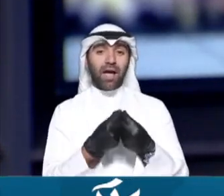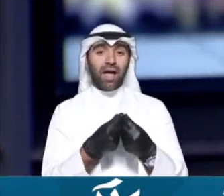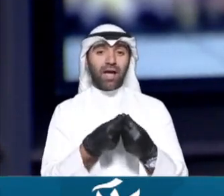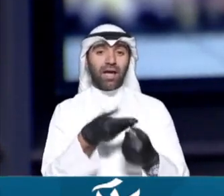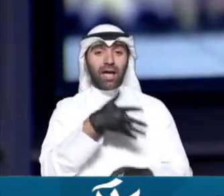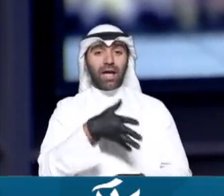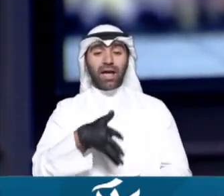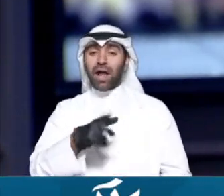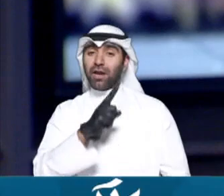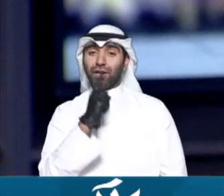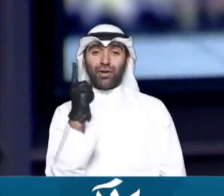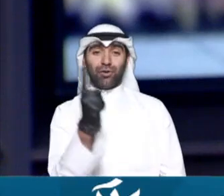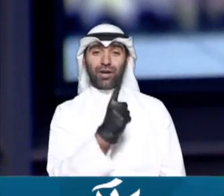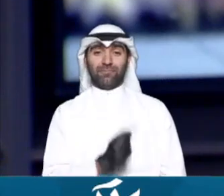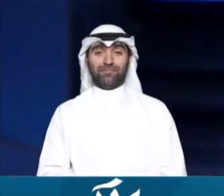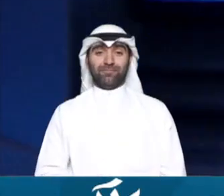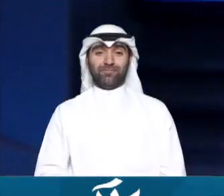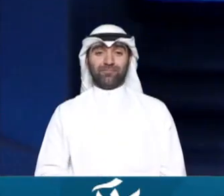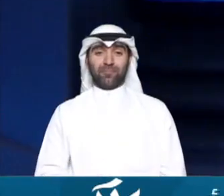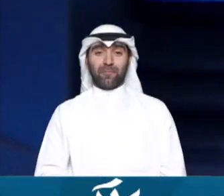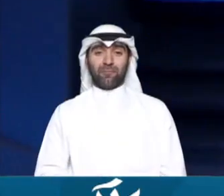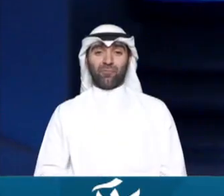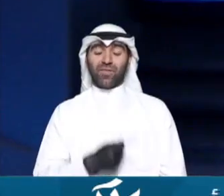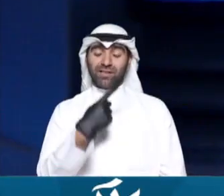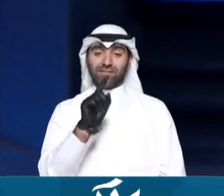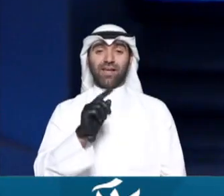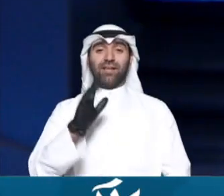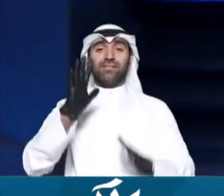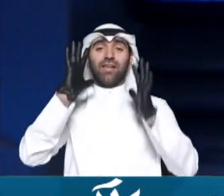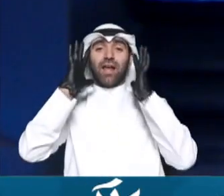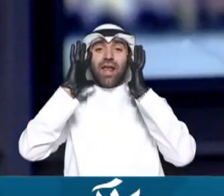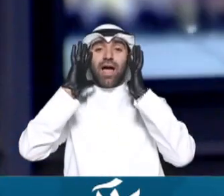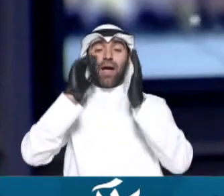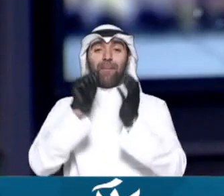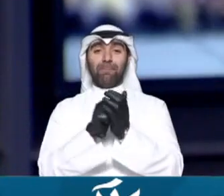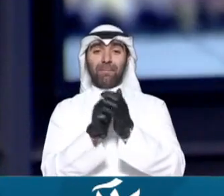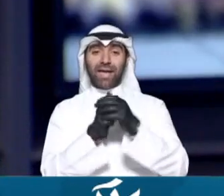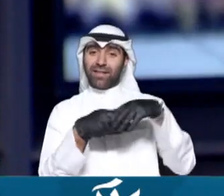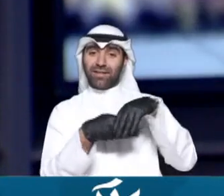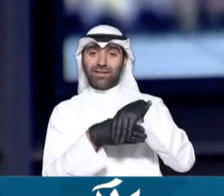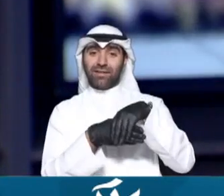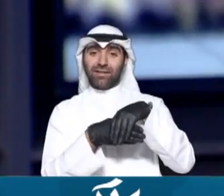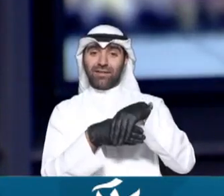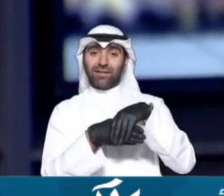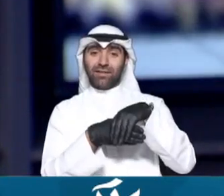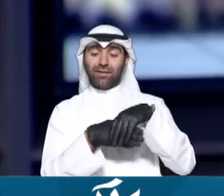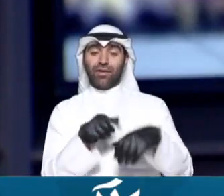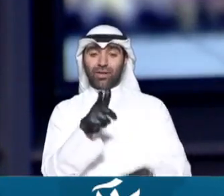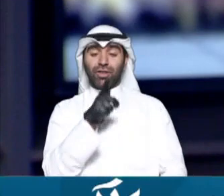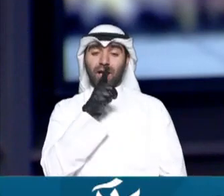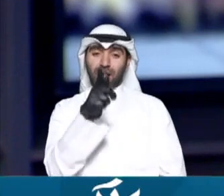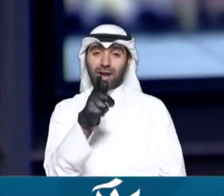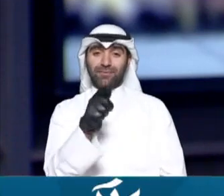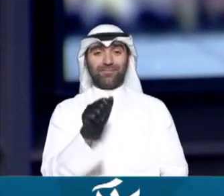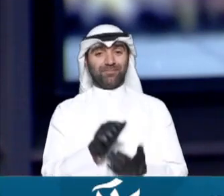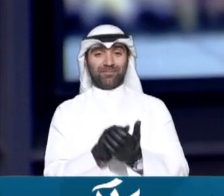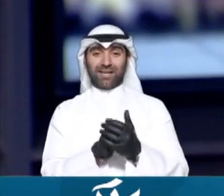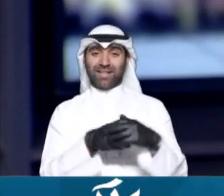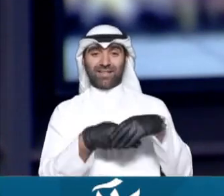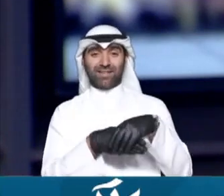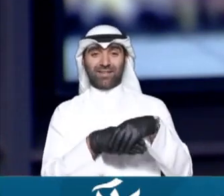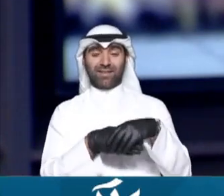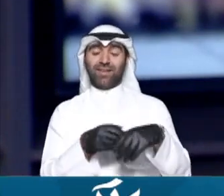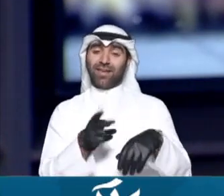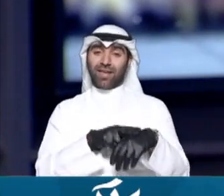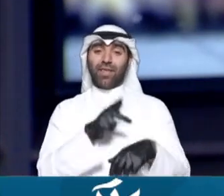ها في وصلوا في بيوتكم، اللهم ردنا إلى بيوتك ولا تقطعنا عنها يا أرحم